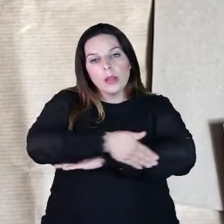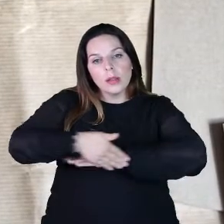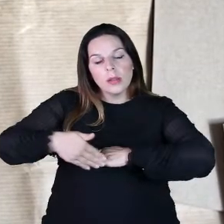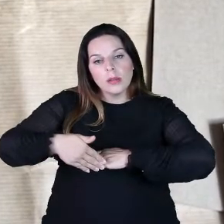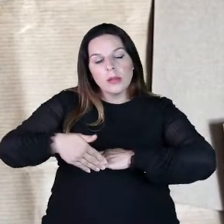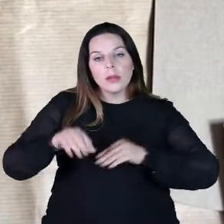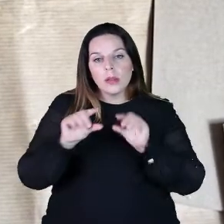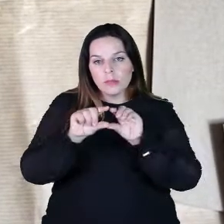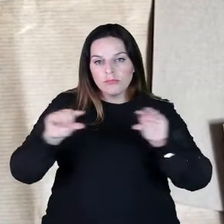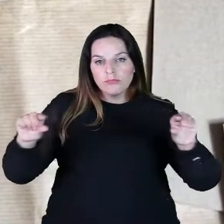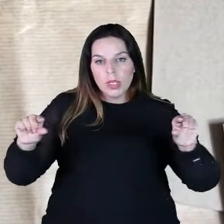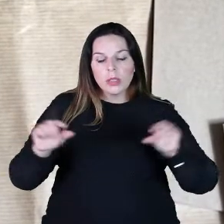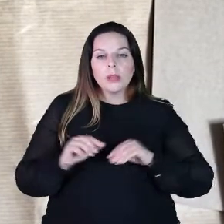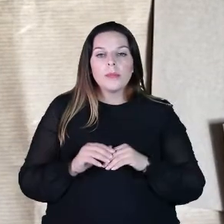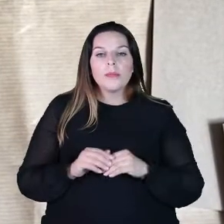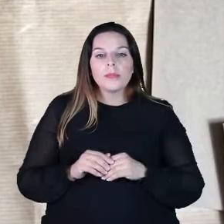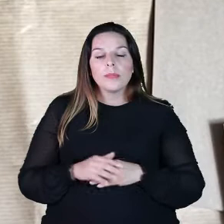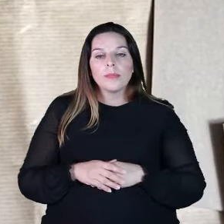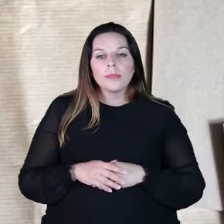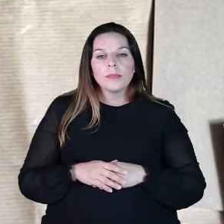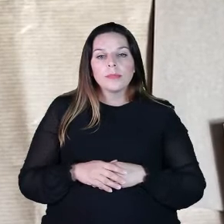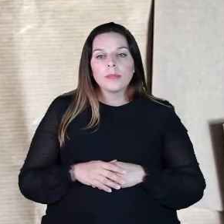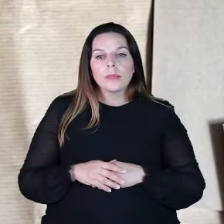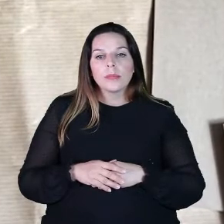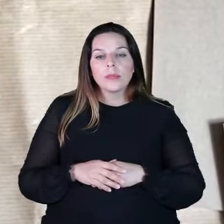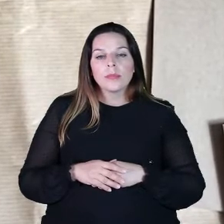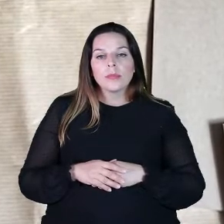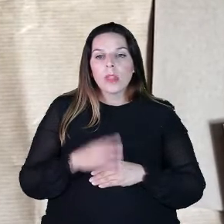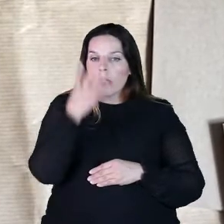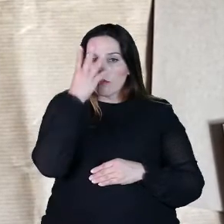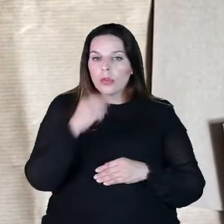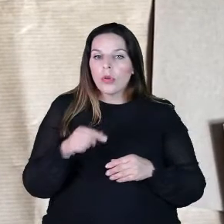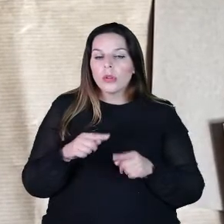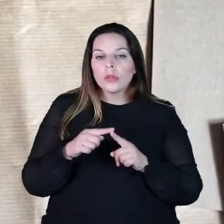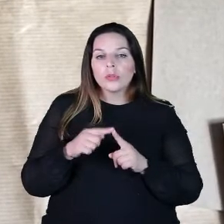I tak jak Wam wyjdzie, nie przejmujcie się z tym, że one są troszeczkę nierówne.